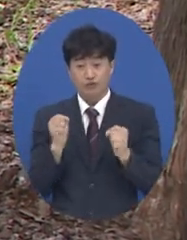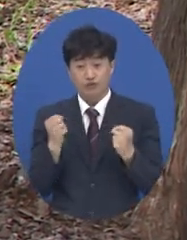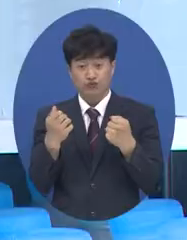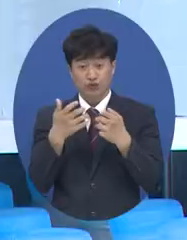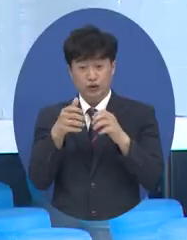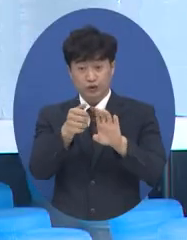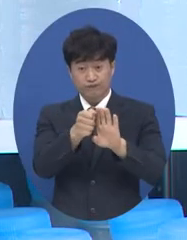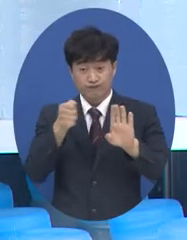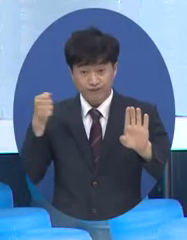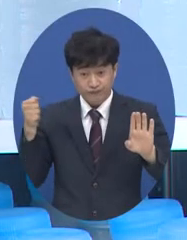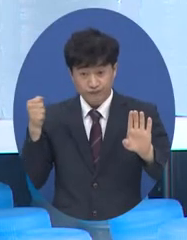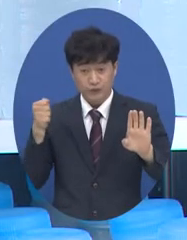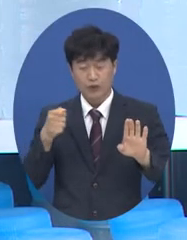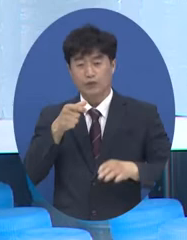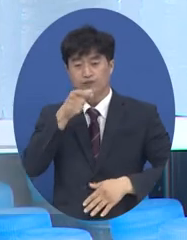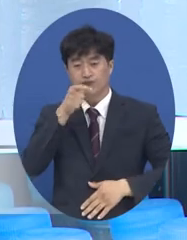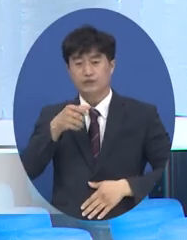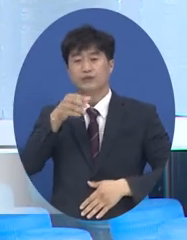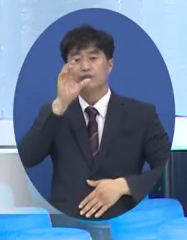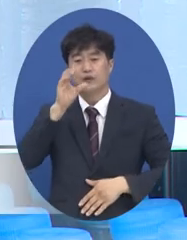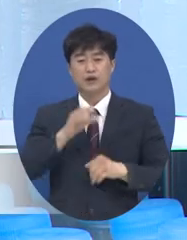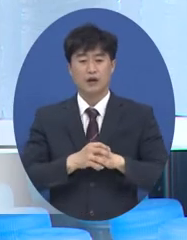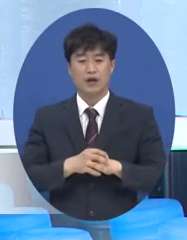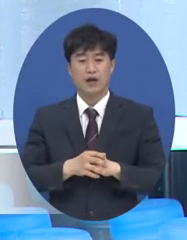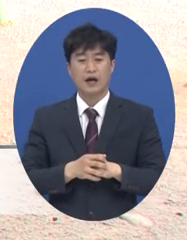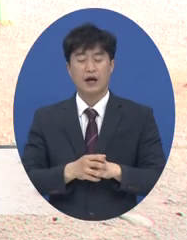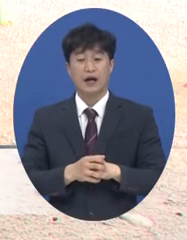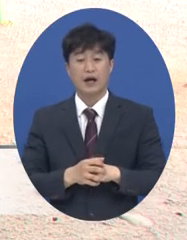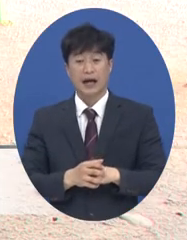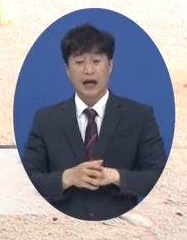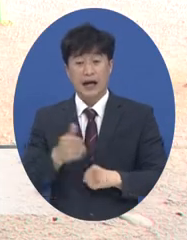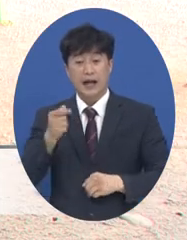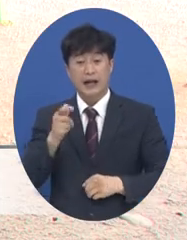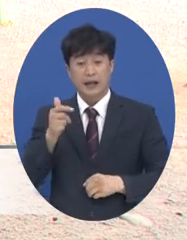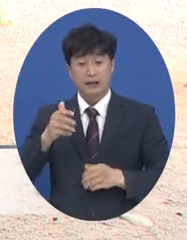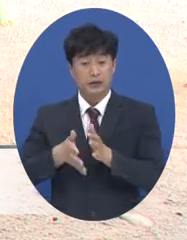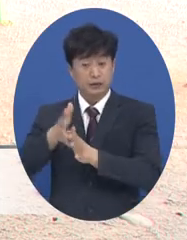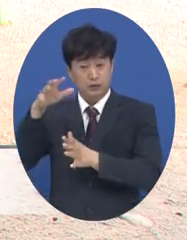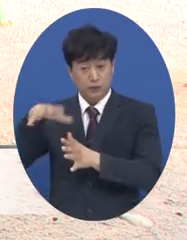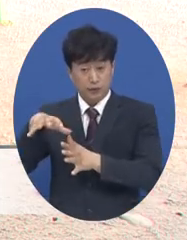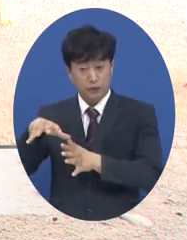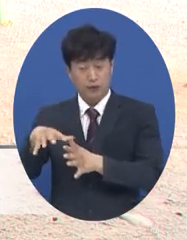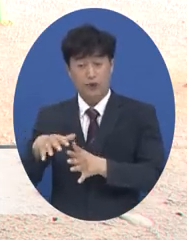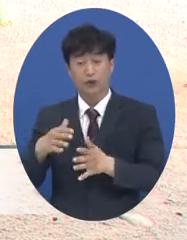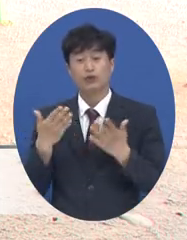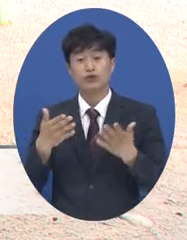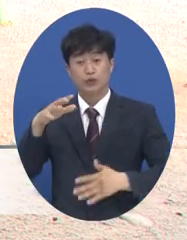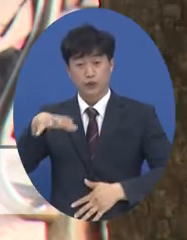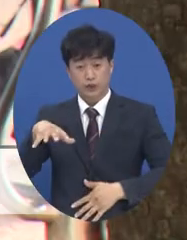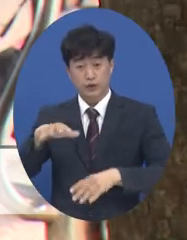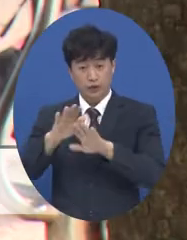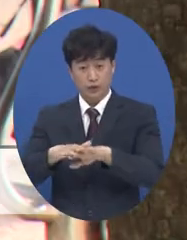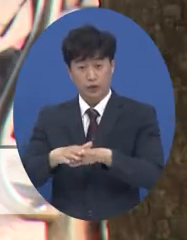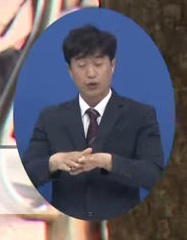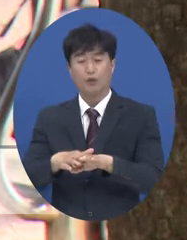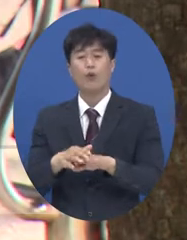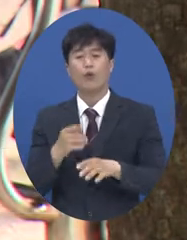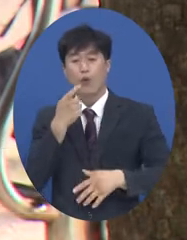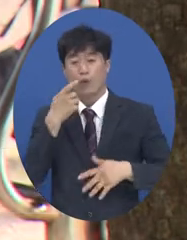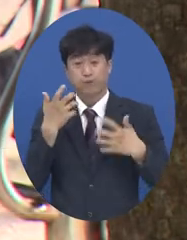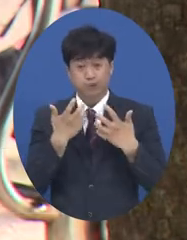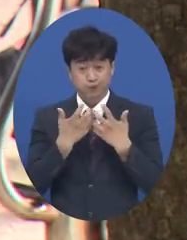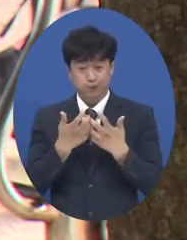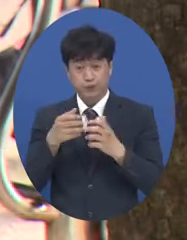냉장고에서 얼음물을 꺼내 마십니다. 하남시가 폭염으로 인한 온열 질환을 예방하기 위해 야외 무더위 쉼터에 설치한 얼음